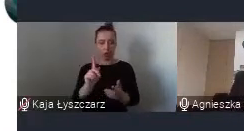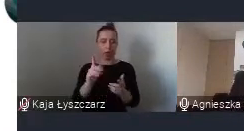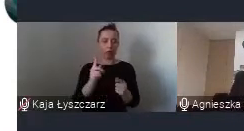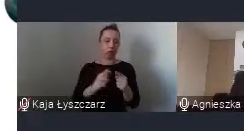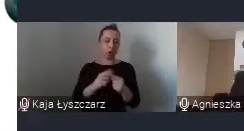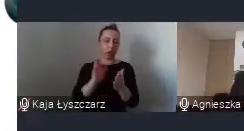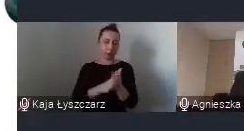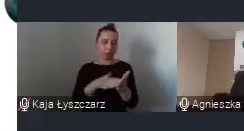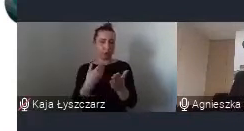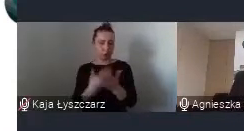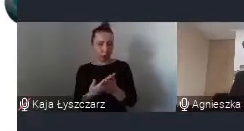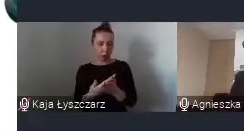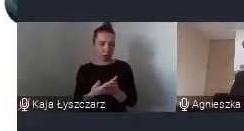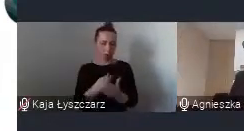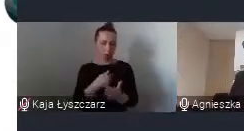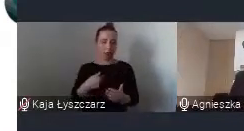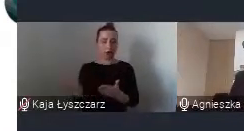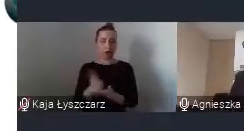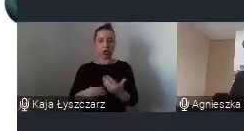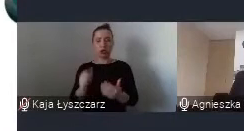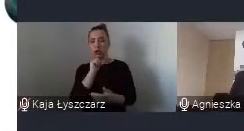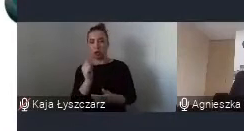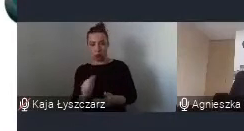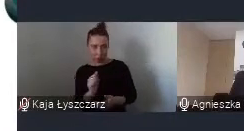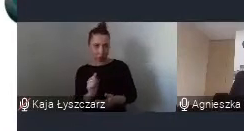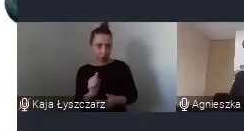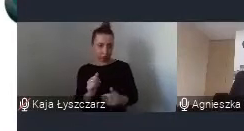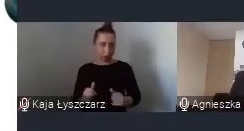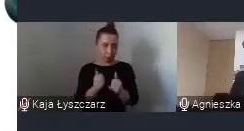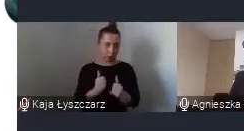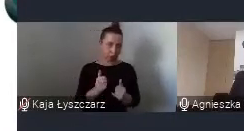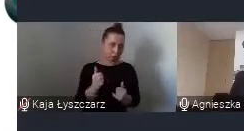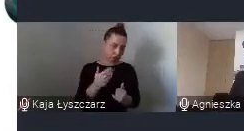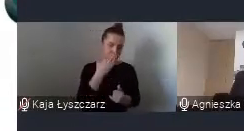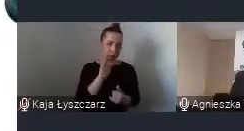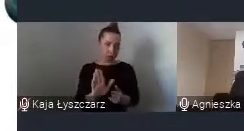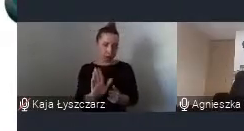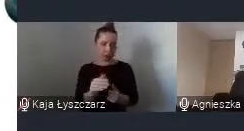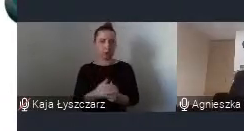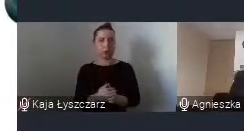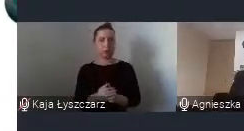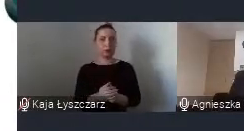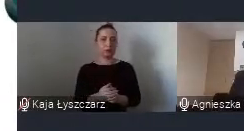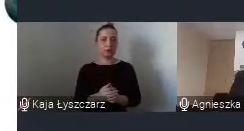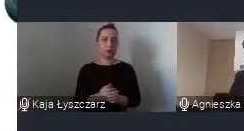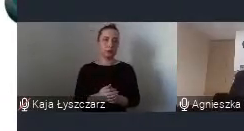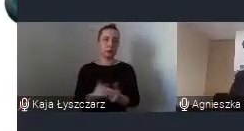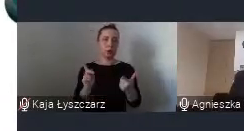z naszej części Europy, więc myślę, że tutaj można spróbować się z tym wyzwaniem zmierzyć.